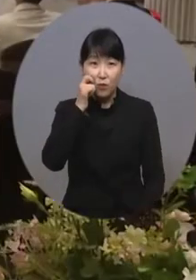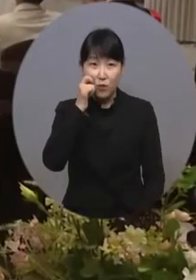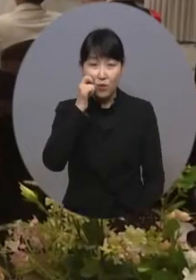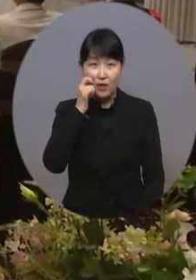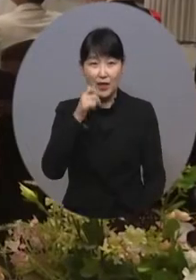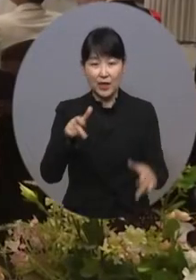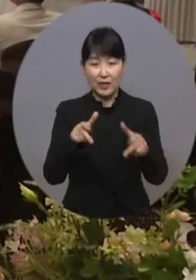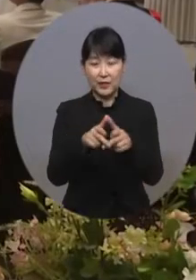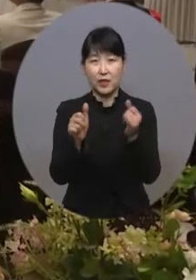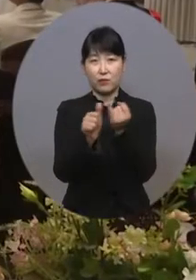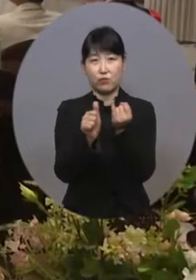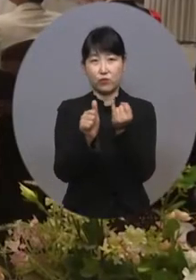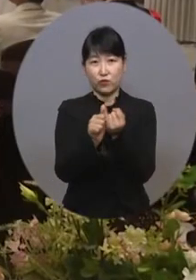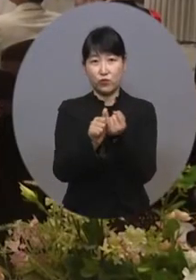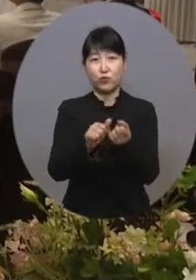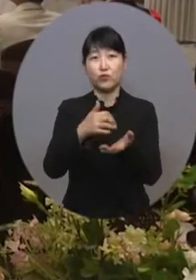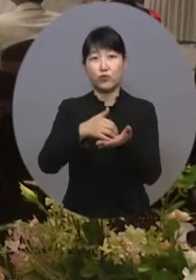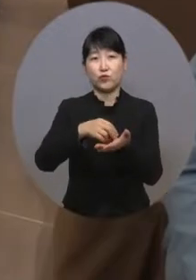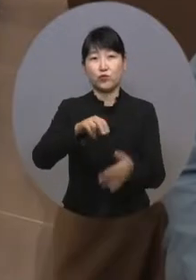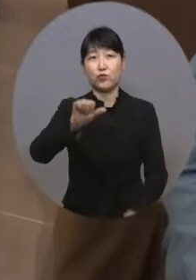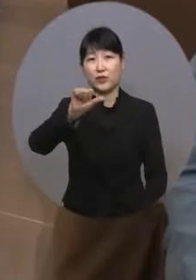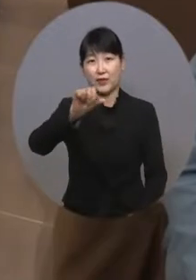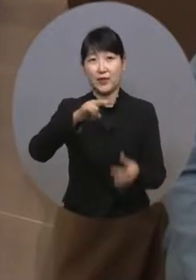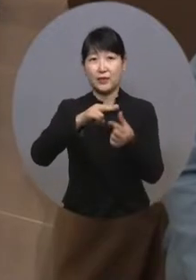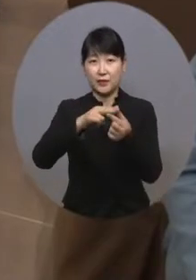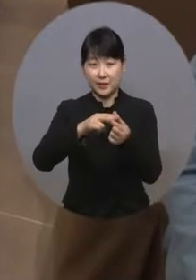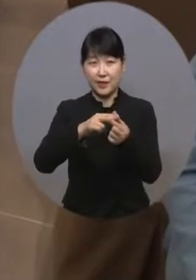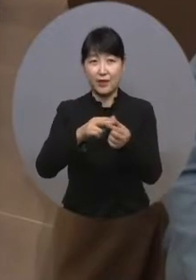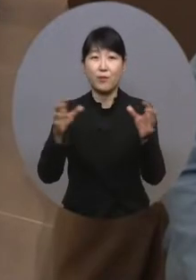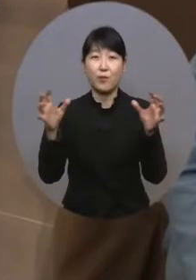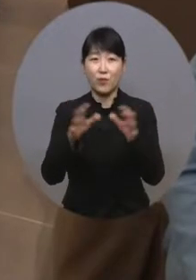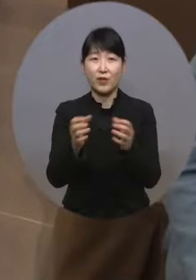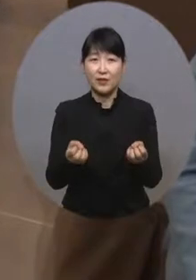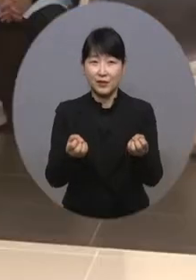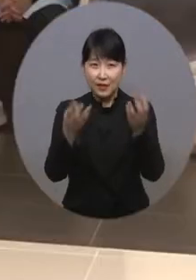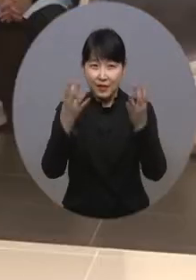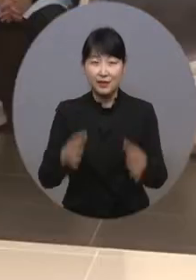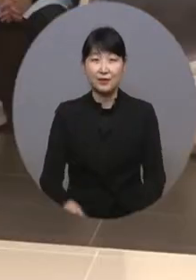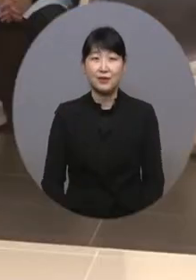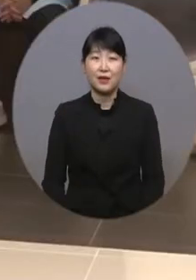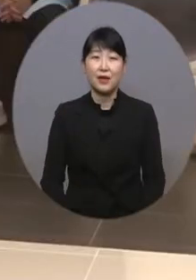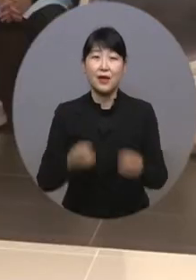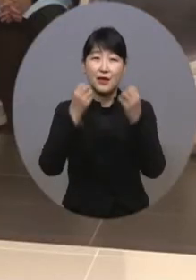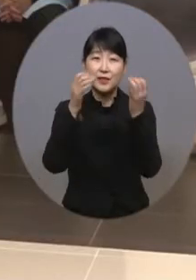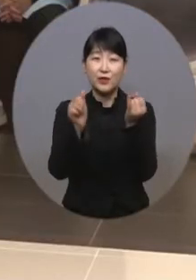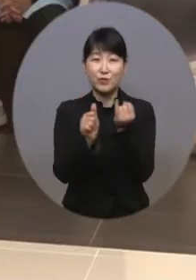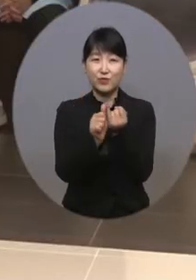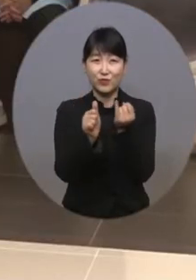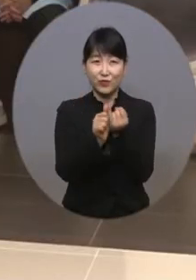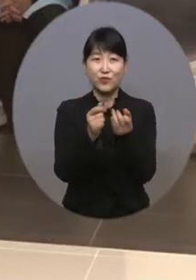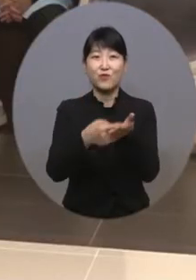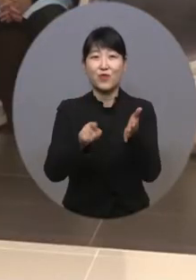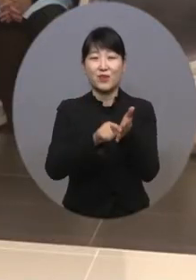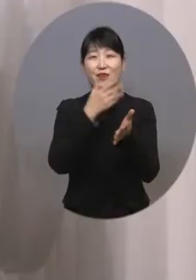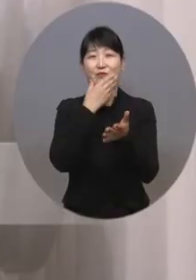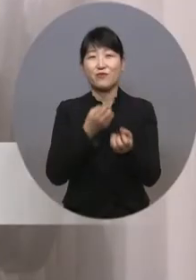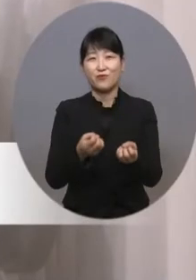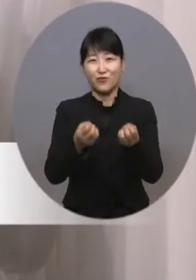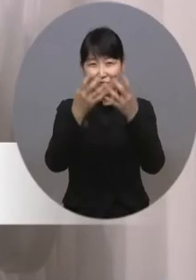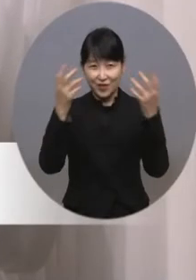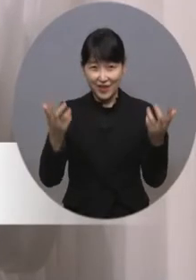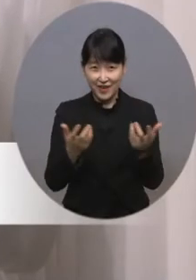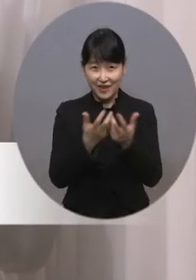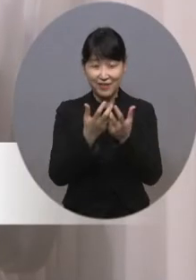장애인 부부가 모여 화촉을 밝혔습니다. 예식장은 신랑 신부의 새 출발에 대한 축하와 격려로 가득했습니다.